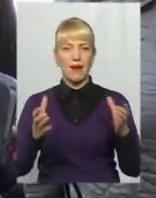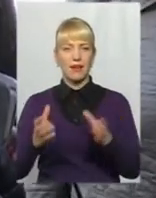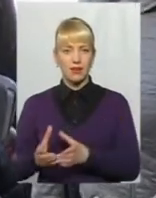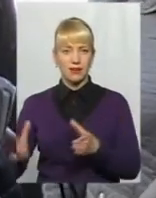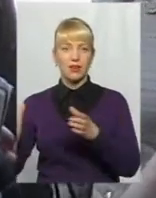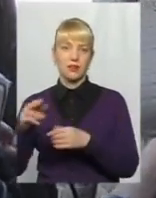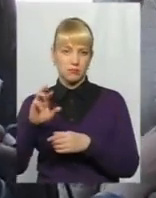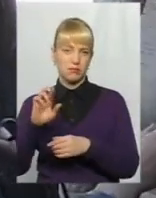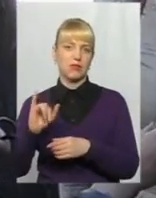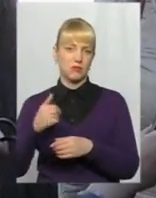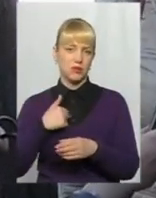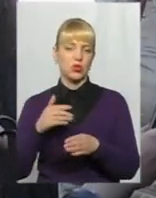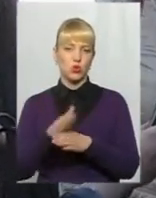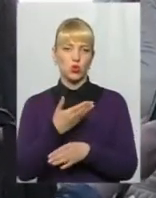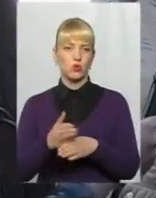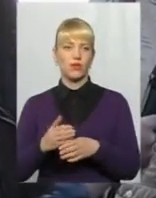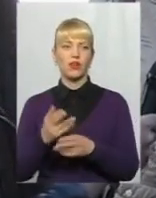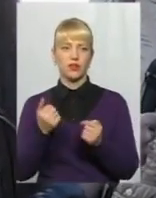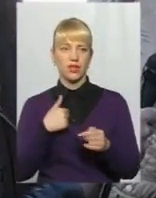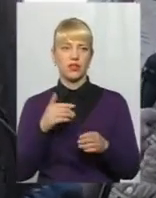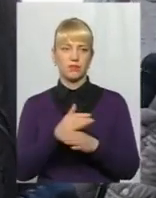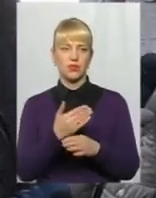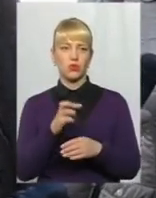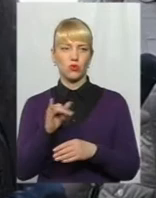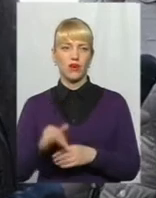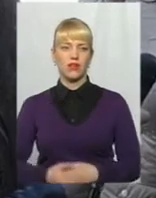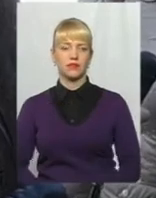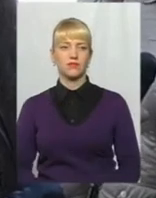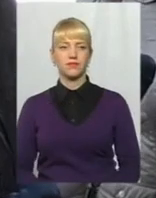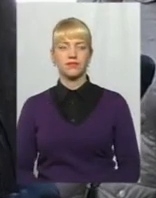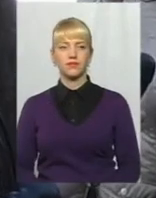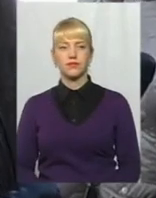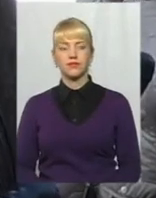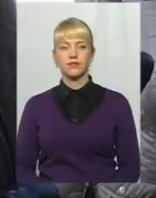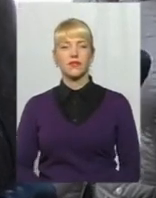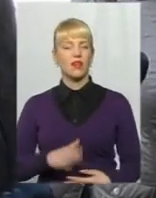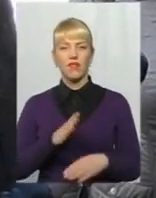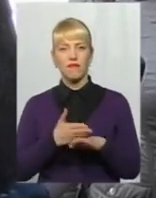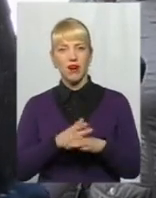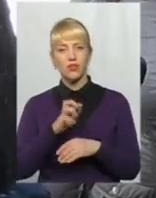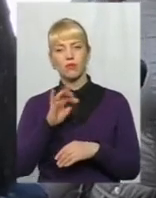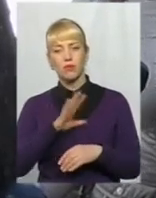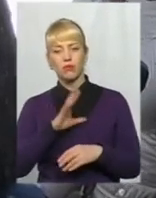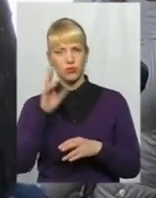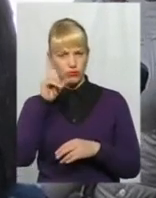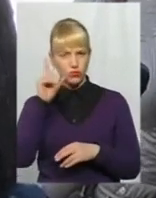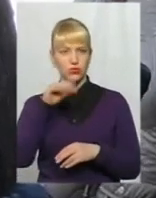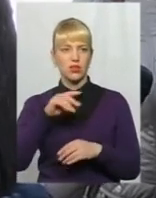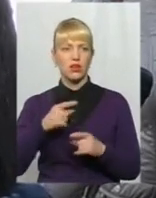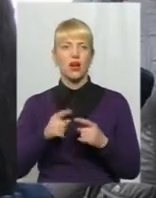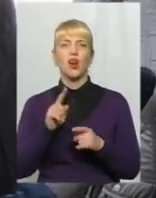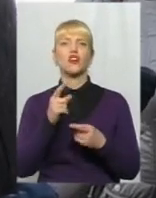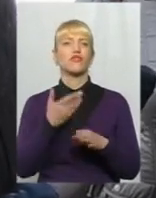сортували. А ви би сортували би сміття? Так, звичайно. То не важко було би там, ви знали, як то все робити. А чому